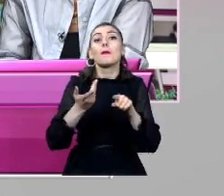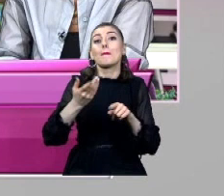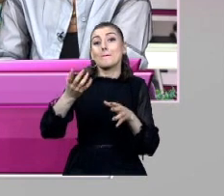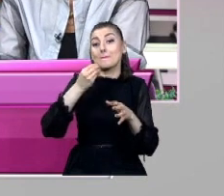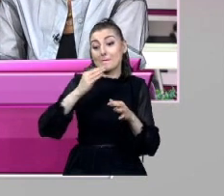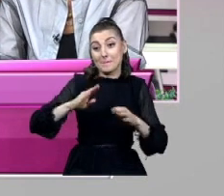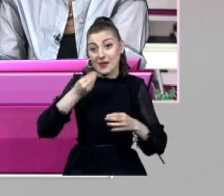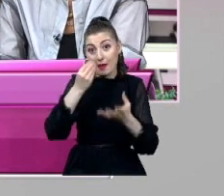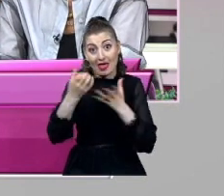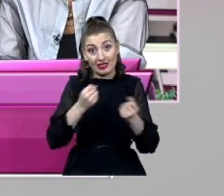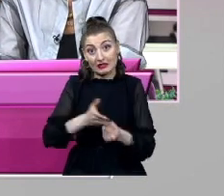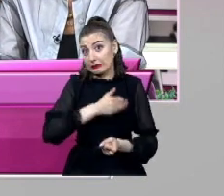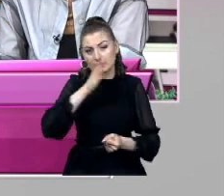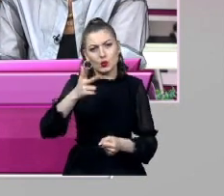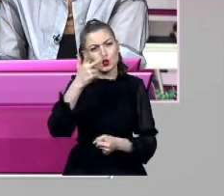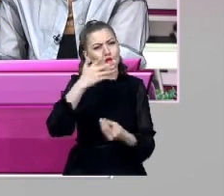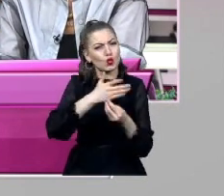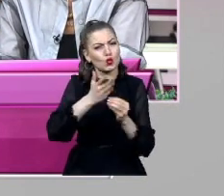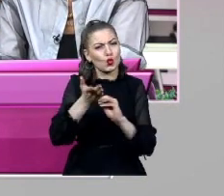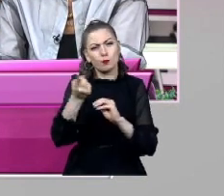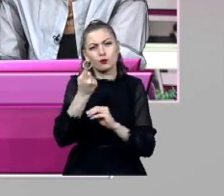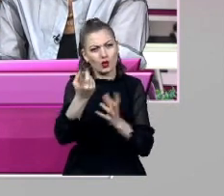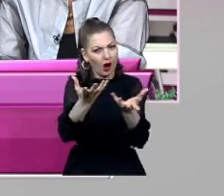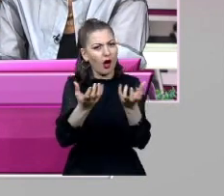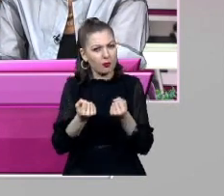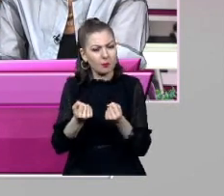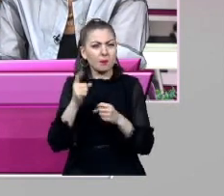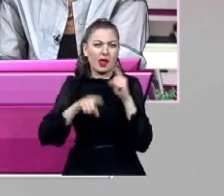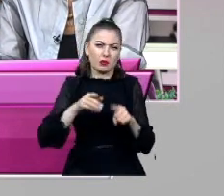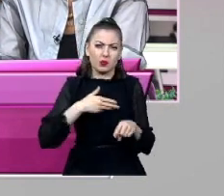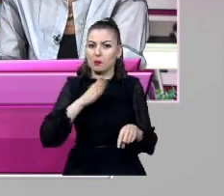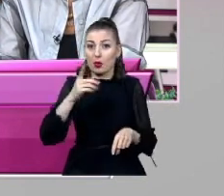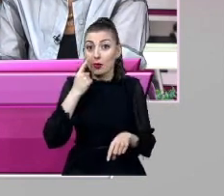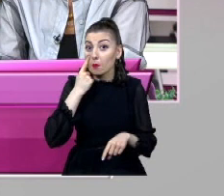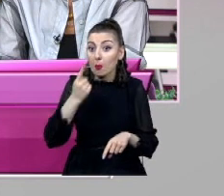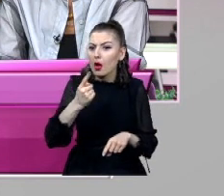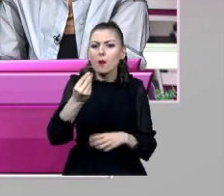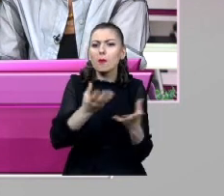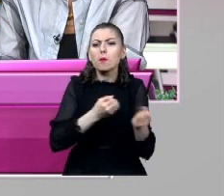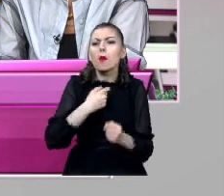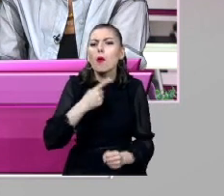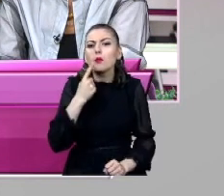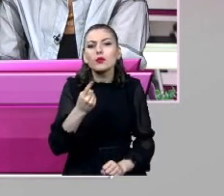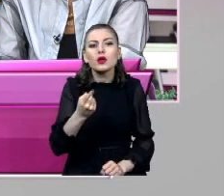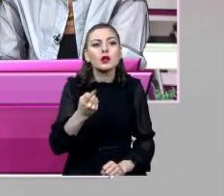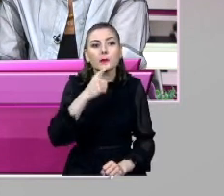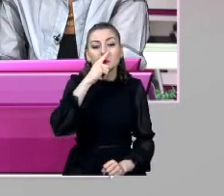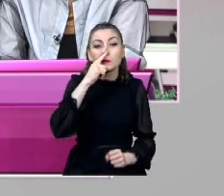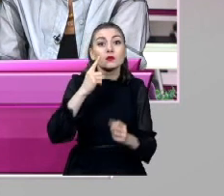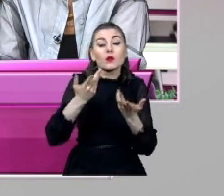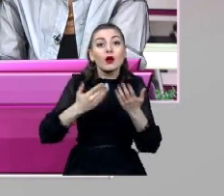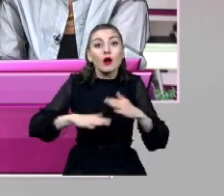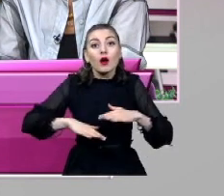gittiğimizde mesela üç parça bir şey alacağım diye giriyorum ben zaman zaman. Bir de bakıyorum o market arabası dolmuş. Kasaya